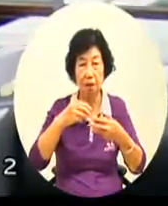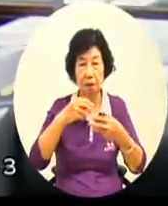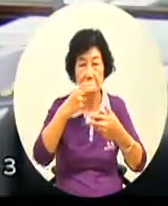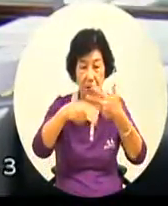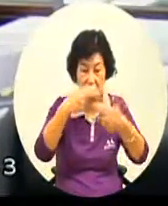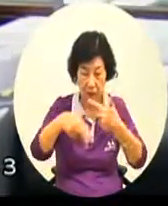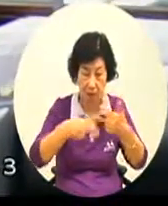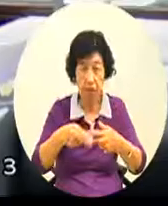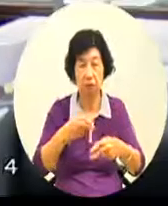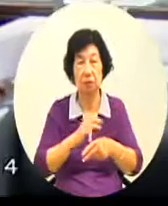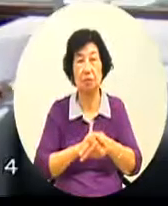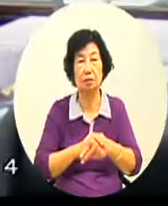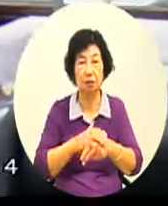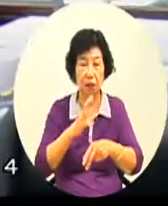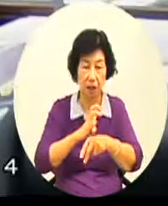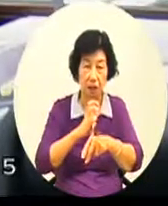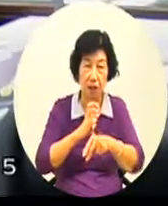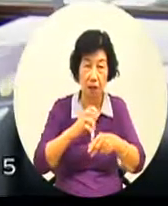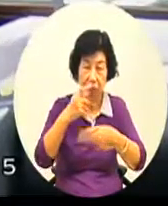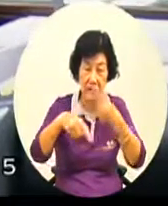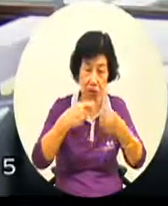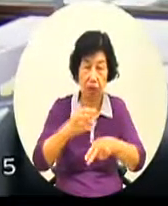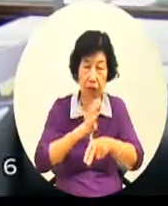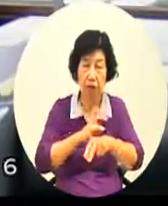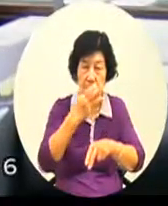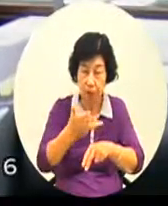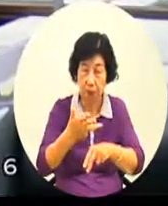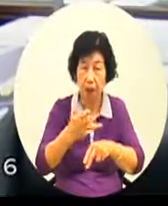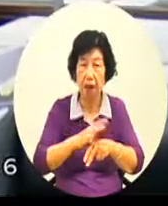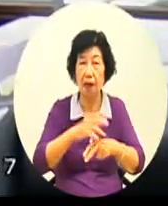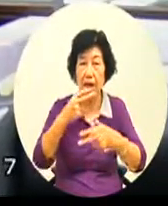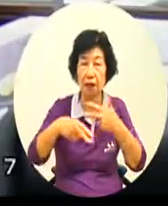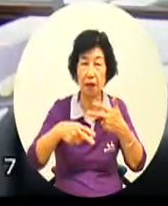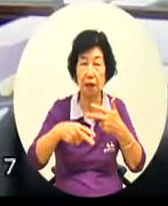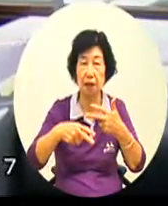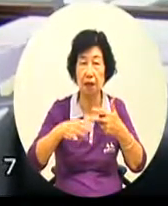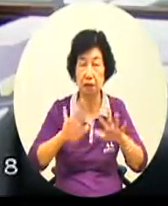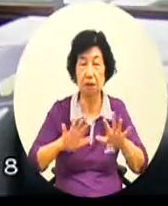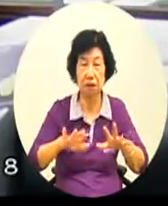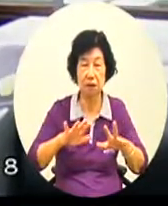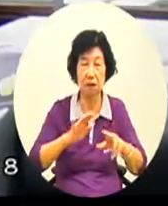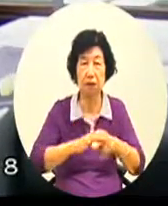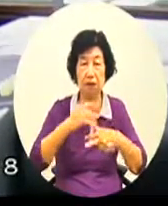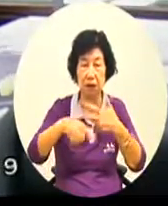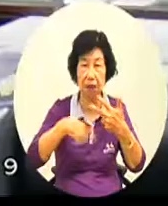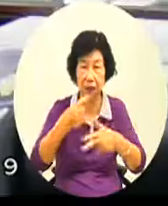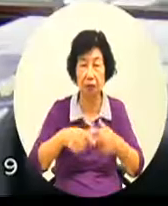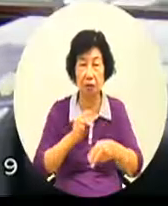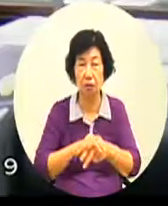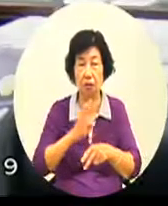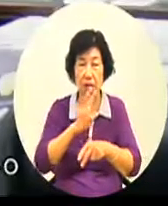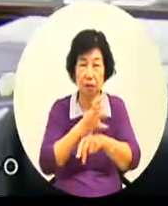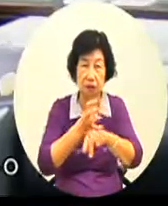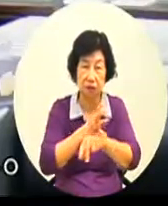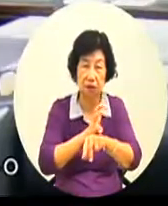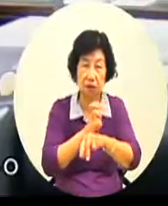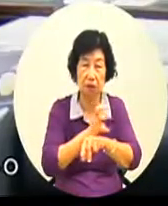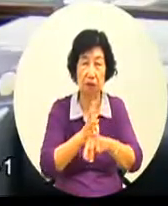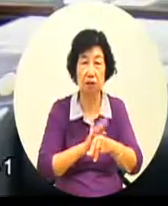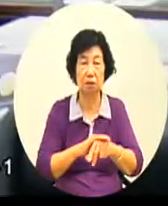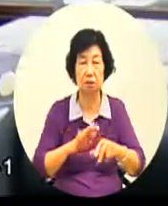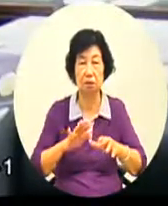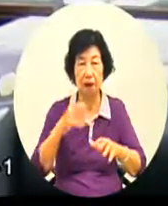来是1周48小时，在今年的1月1号就缩短为一周就是40个小时，不可以超过，那 一天大概